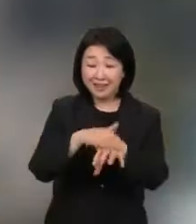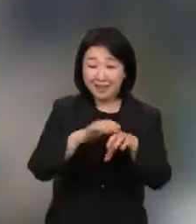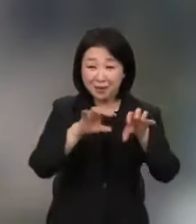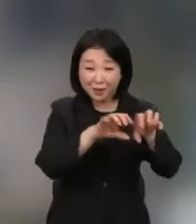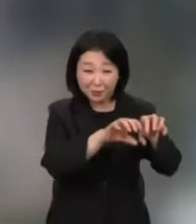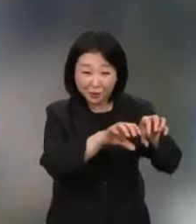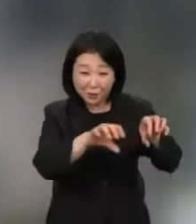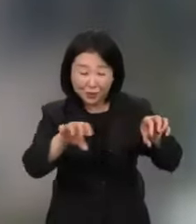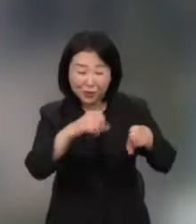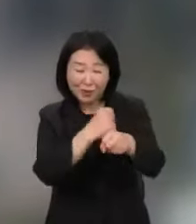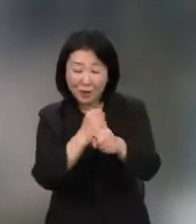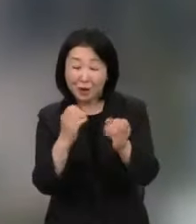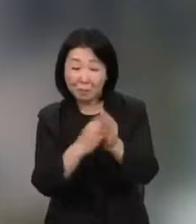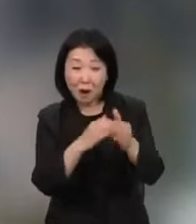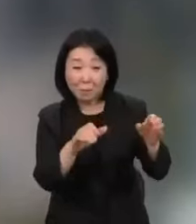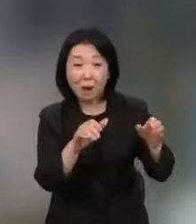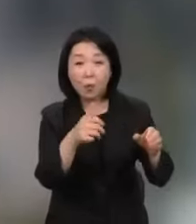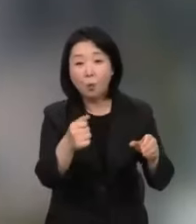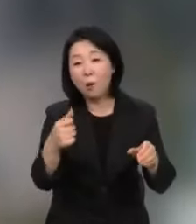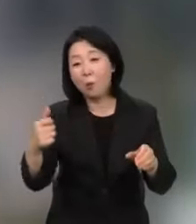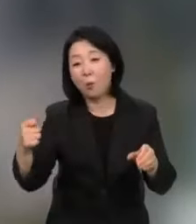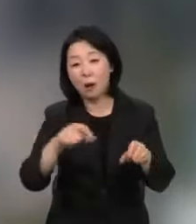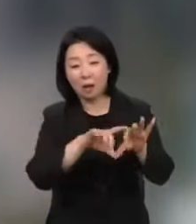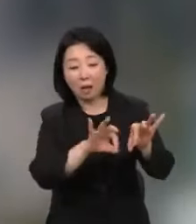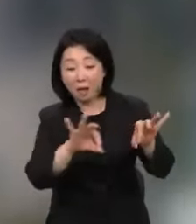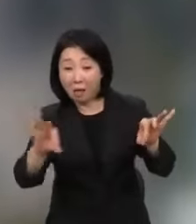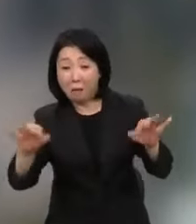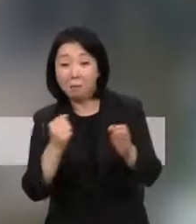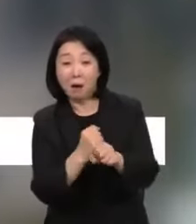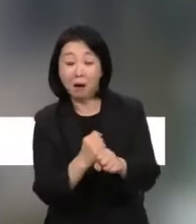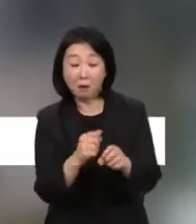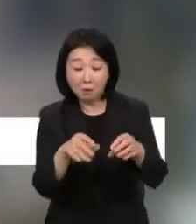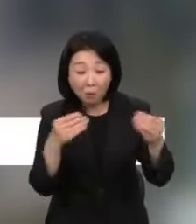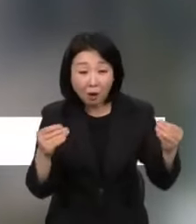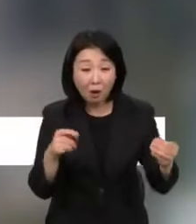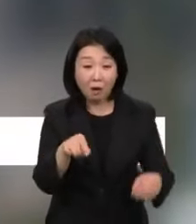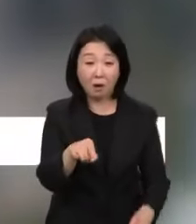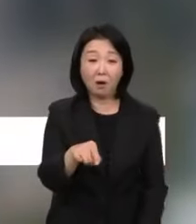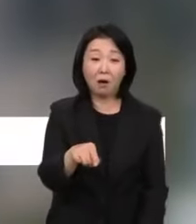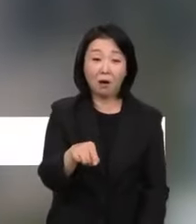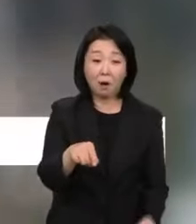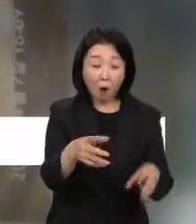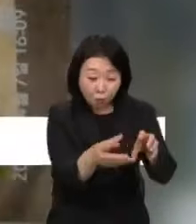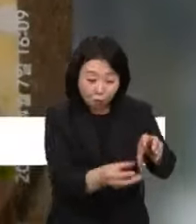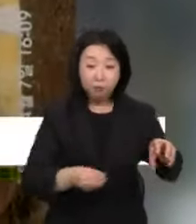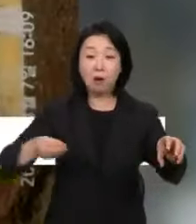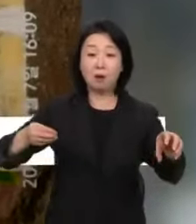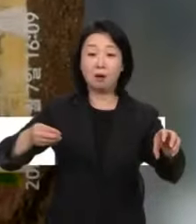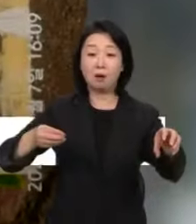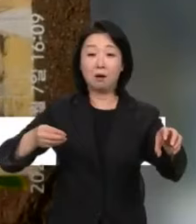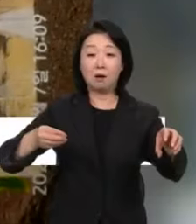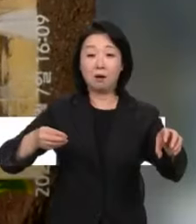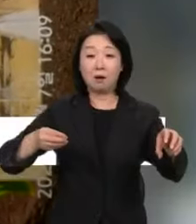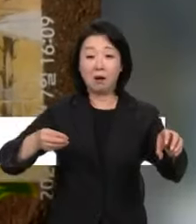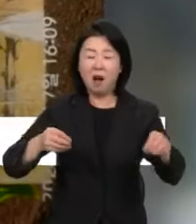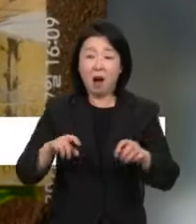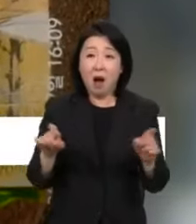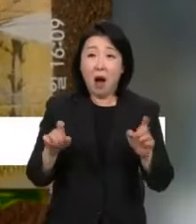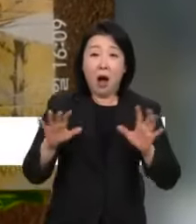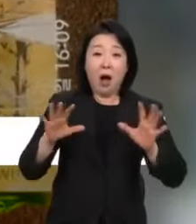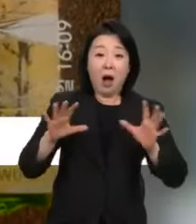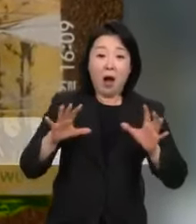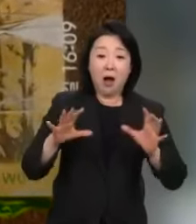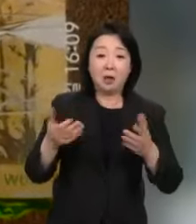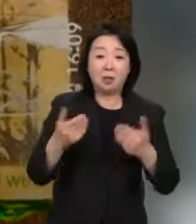줄줄이 엮어둔 5만 원권 뭉치였습니다. 그걸 뜯으니까 거기서 쑥쑥 나왔지. 쑥 떨어졌죠. 다리가 떨려서 일도